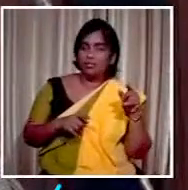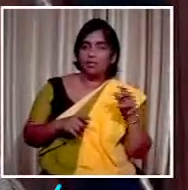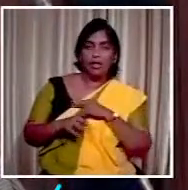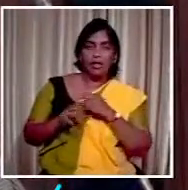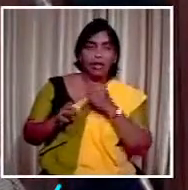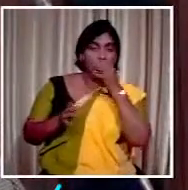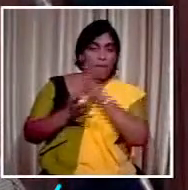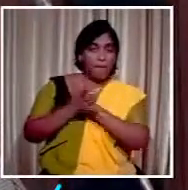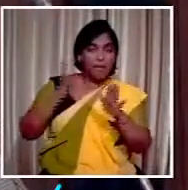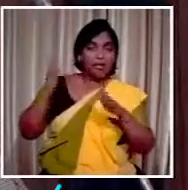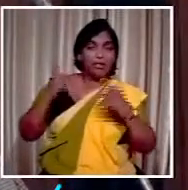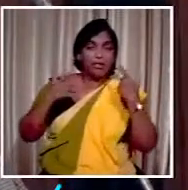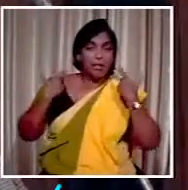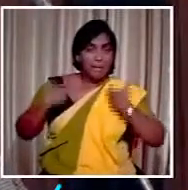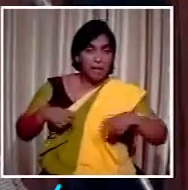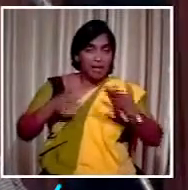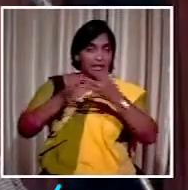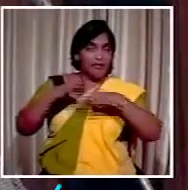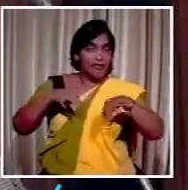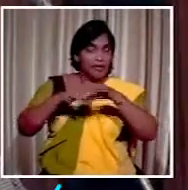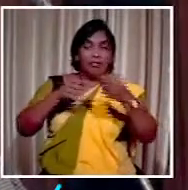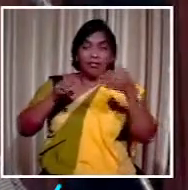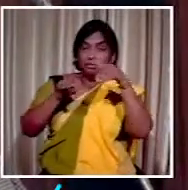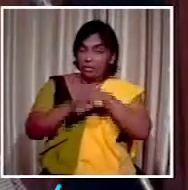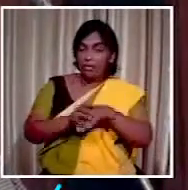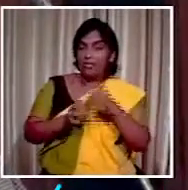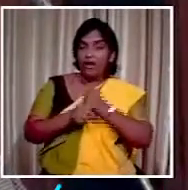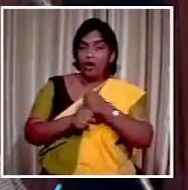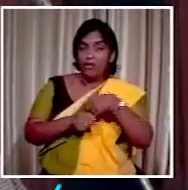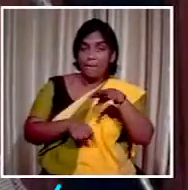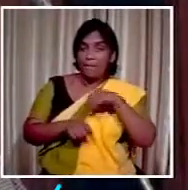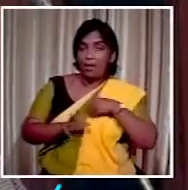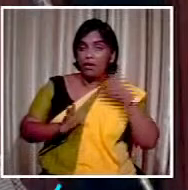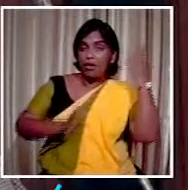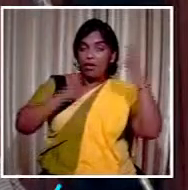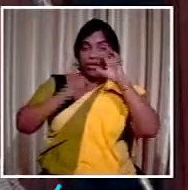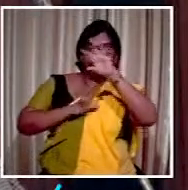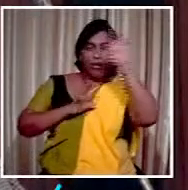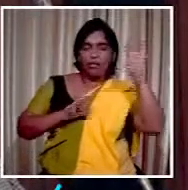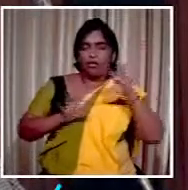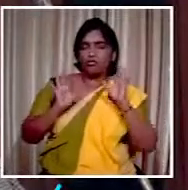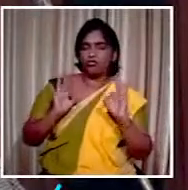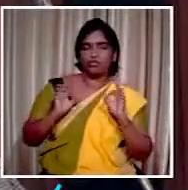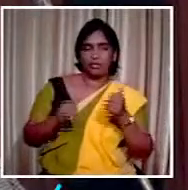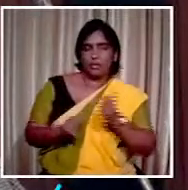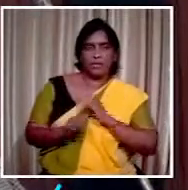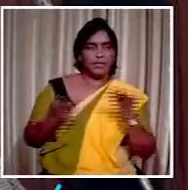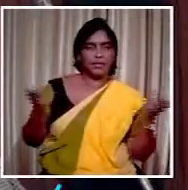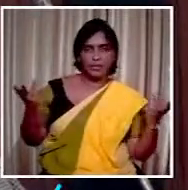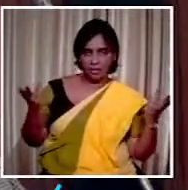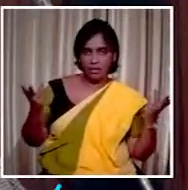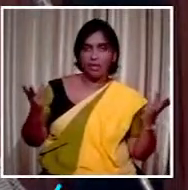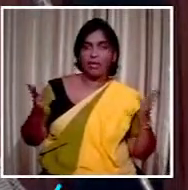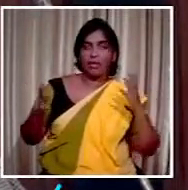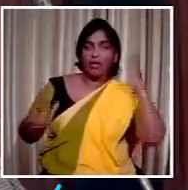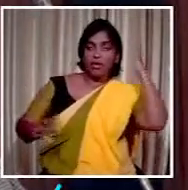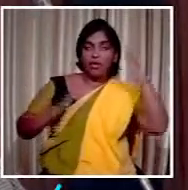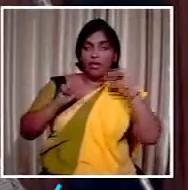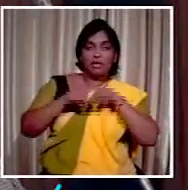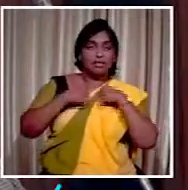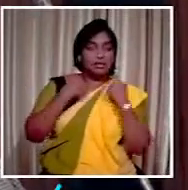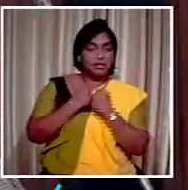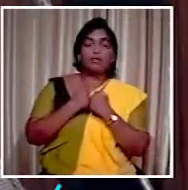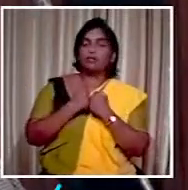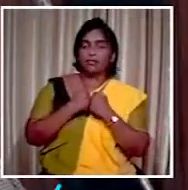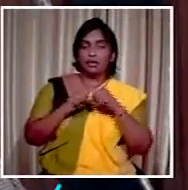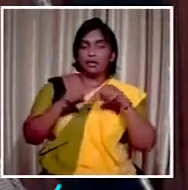මැදමුලනේ රාජපක්ෂලා ඉන්න ආණ්ඩුවක් පිළිගන්න අද ජාත්‍යන්තර රටවල් සූදානම් නැහැ. ජාත්‍යන්තර සංවිධාන සූදානම්